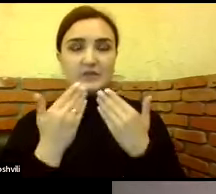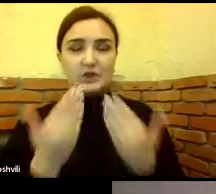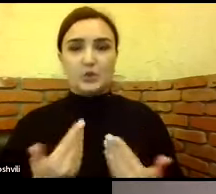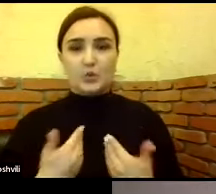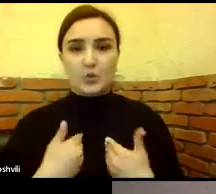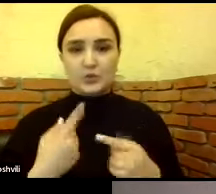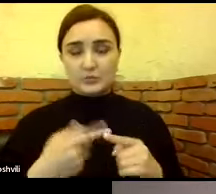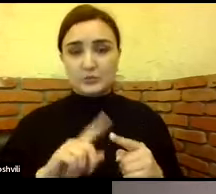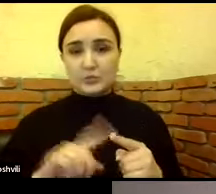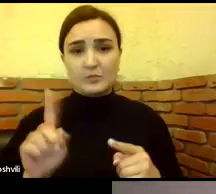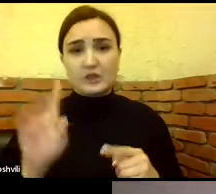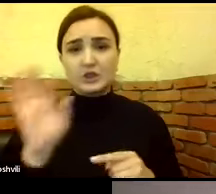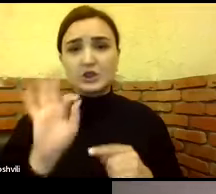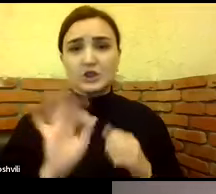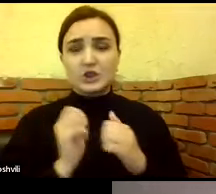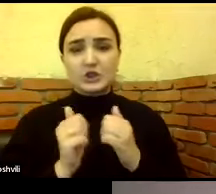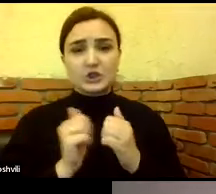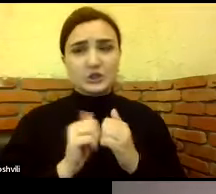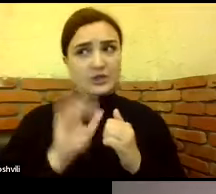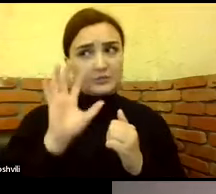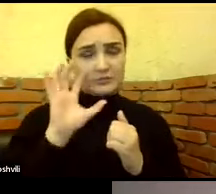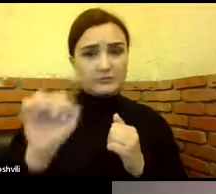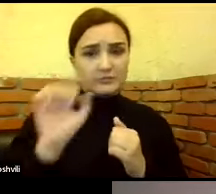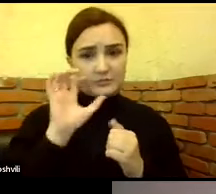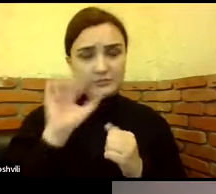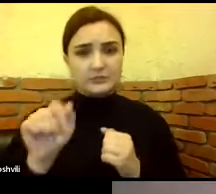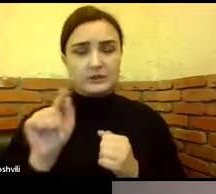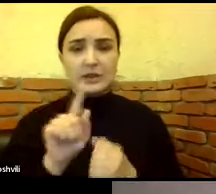რაც მე ძალიან ხშირად ჩემჩნევია რაც არ უნდა